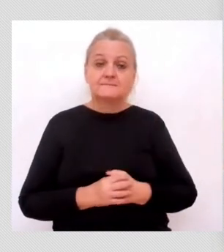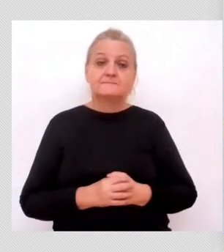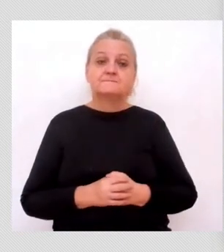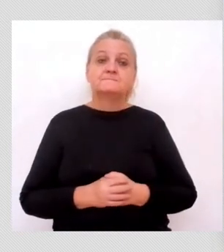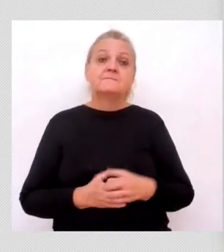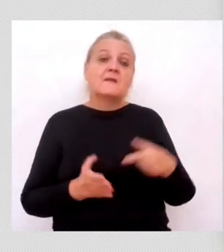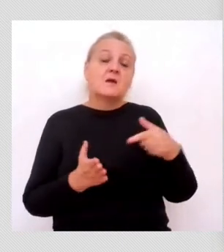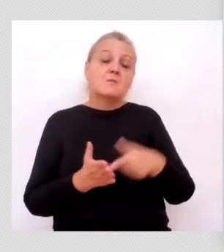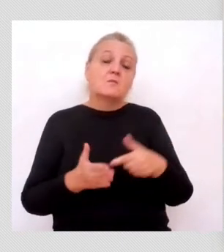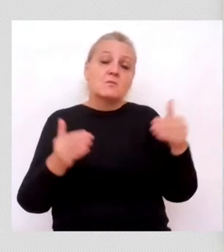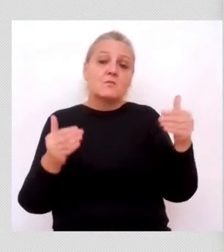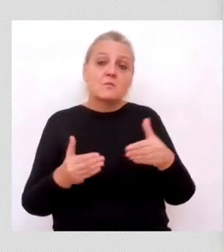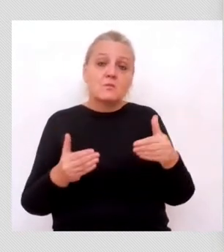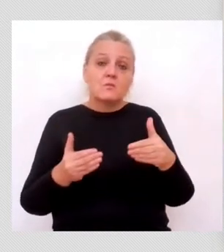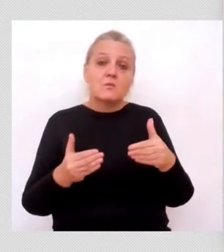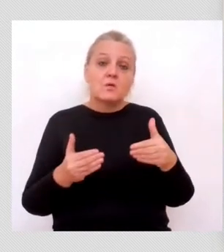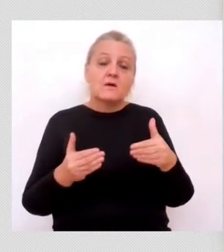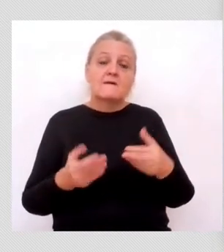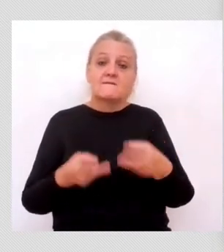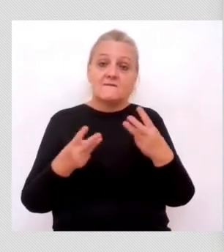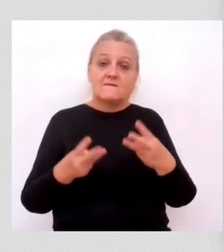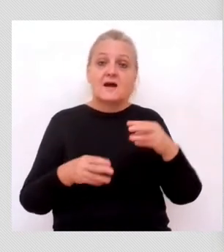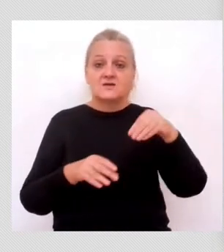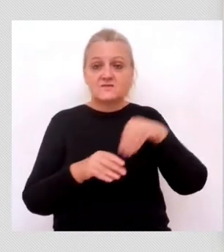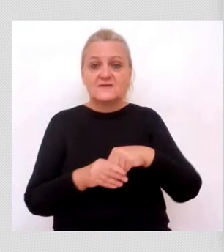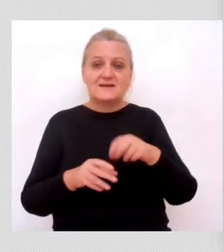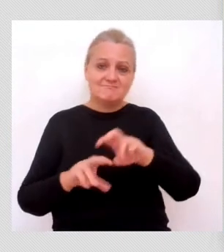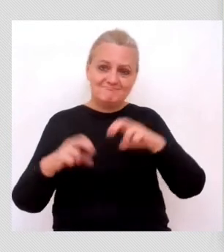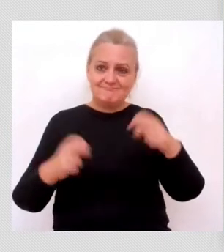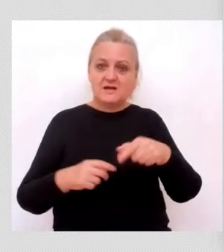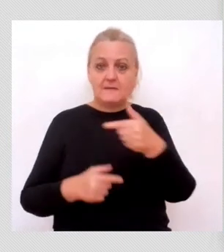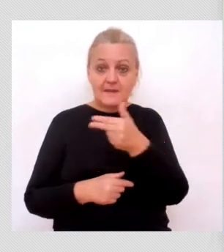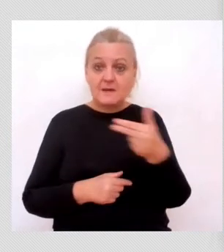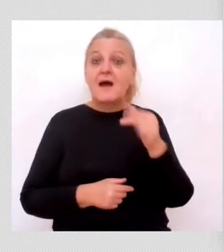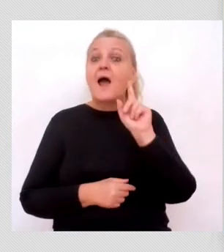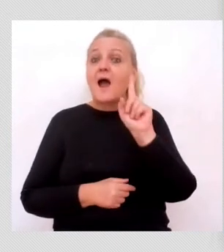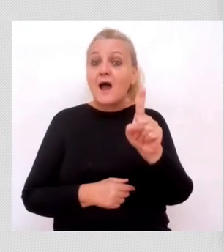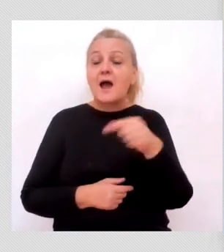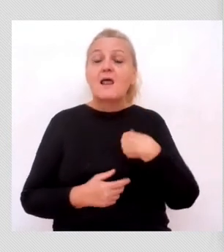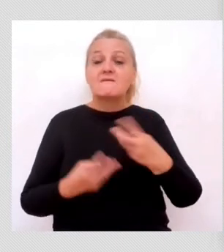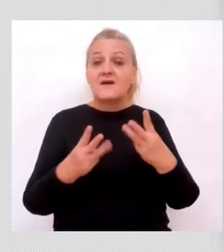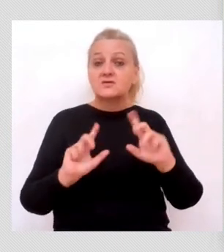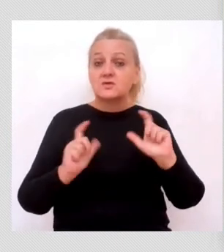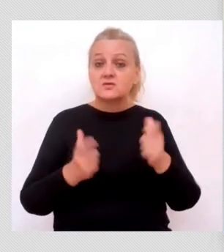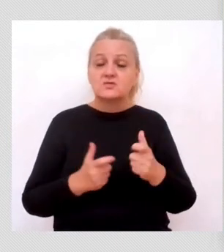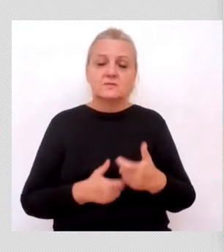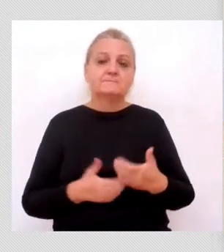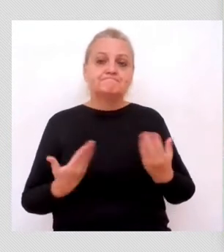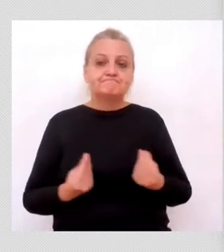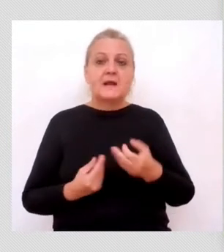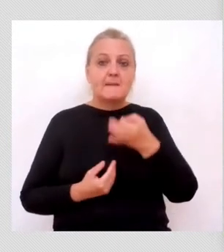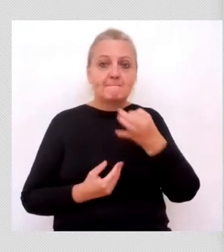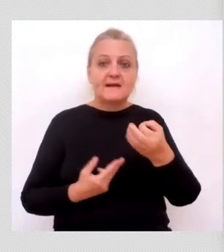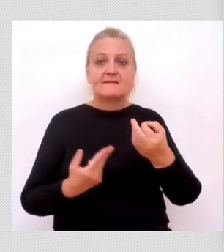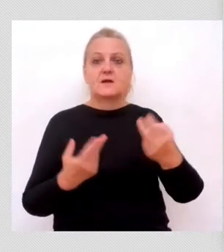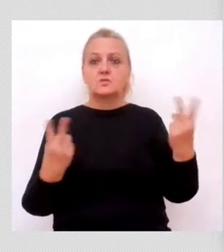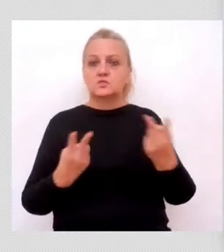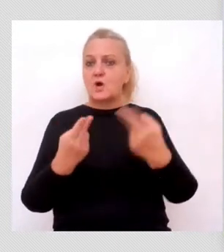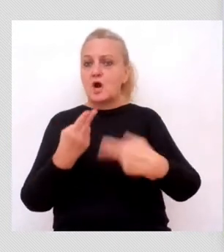może nie jest takie bardzo ważne z punktu widzenia tego audytorium, ale ważne być może jest, żeby sobie odpowiedzieć na pytanie, czy